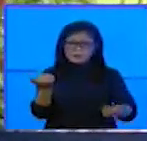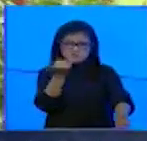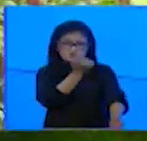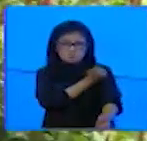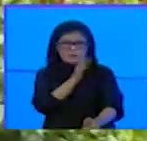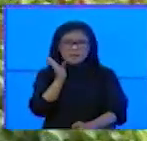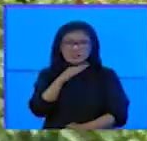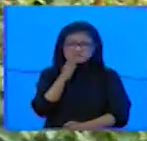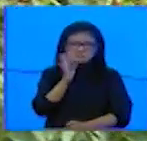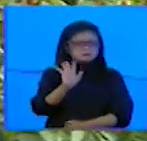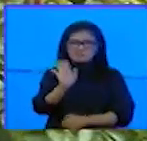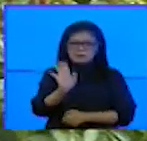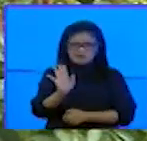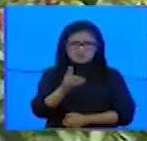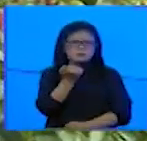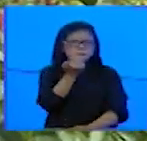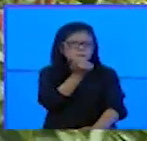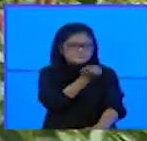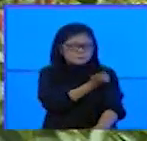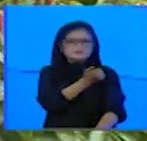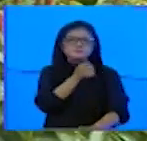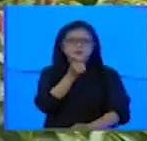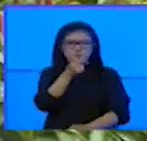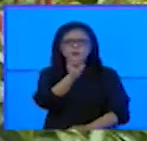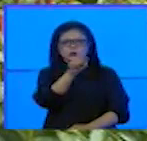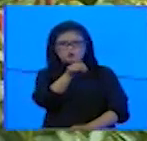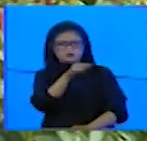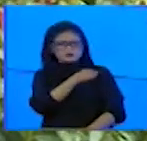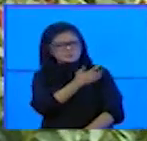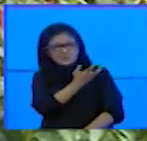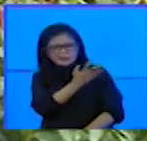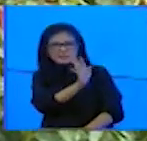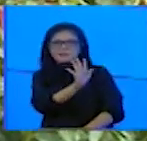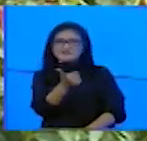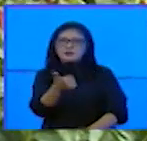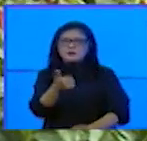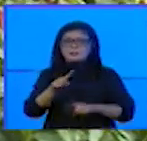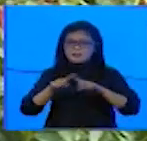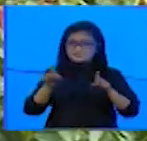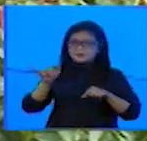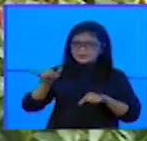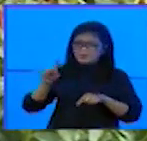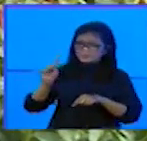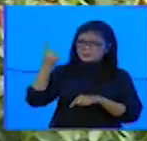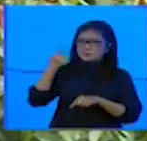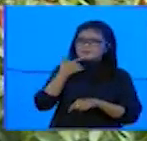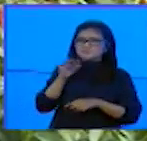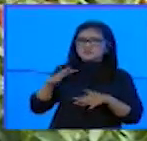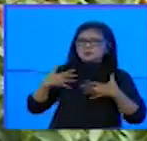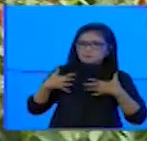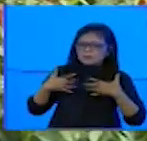lagi waktu menyuntikannya. Pertamanya saja agak gemeteran. Dan tadi juga berlangsung dengan baik, lancar, Alhamdulillah. Baik, tidak ada